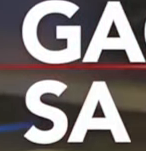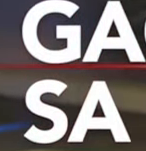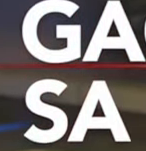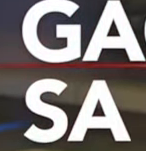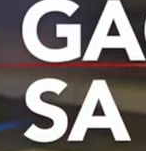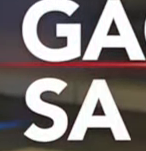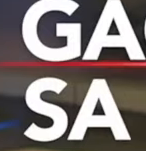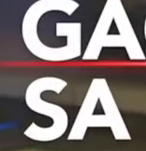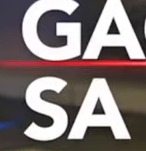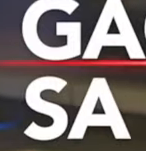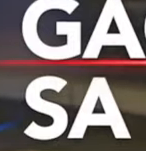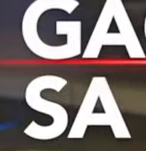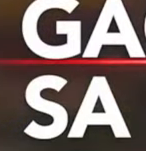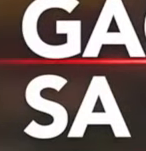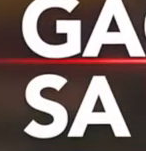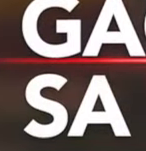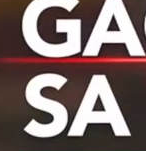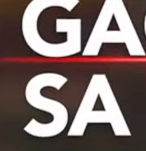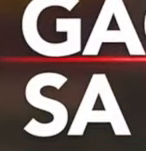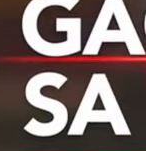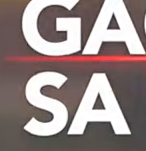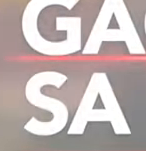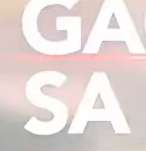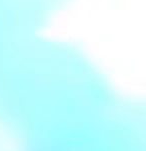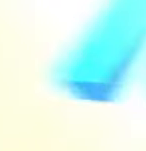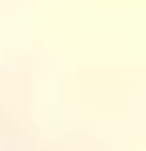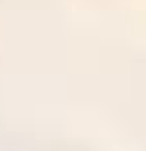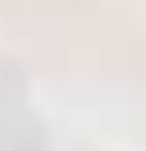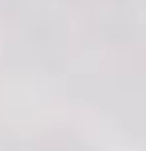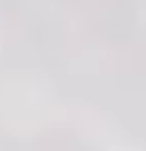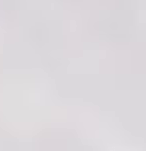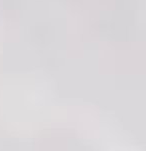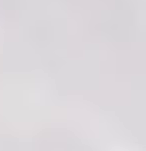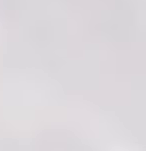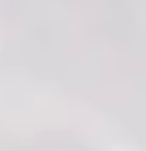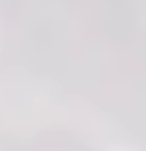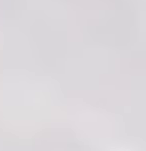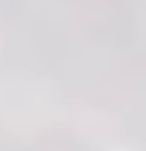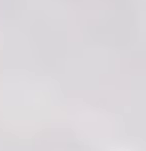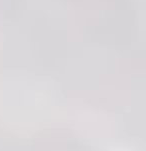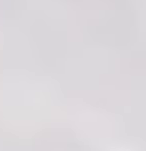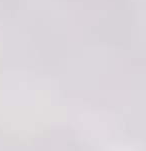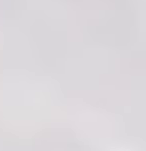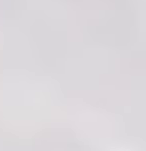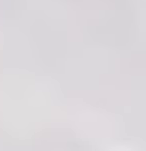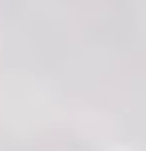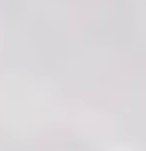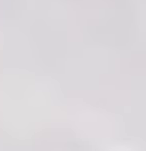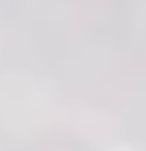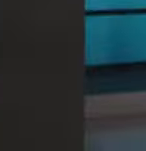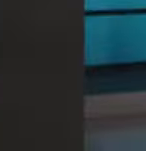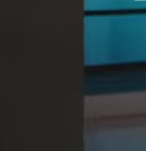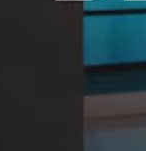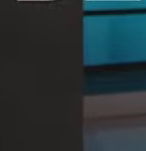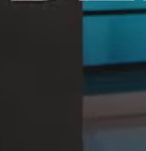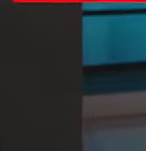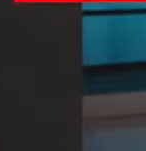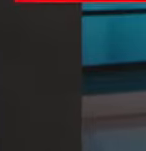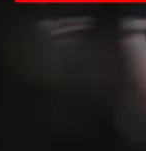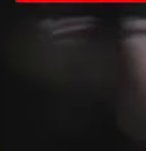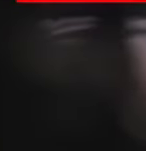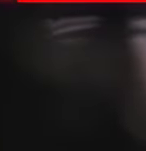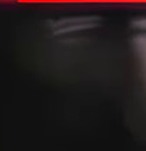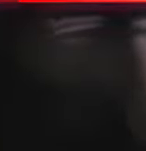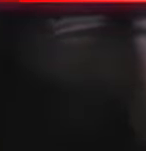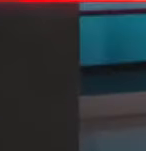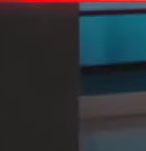kalaman na kinakailangan ng ating mga kababayan sa pang-araw-araw nilang buhay. GMA Integrated News, ang news authority ng Filipino. Yung mas malaking